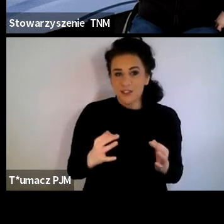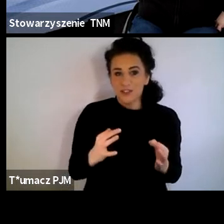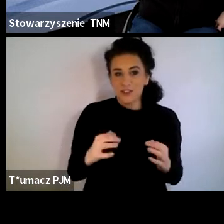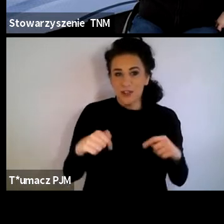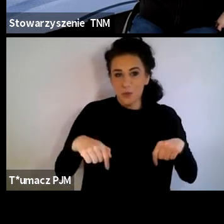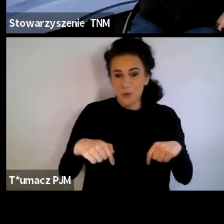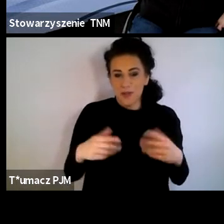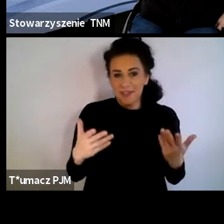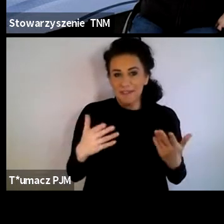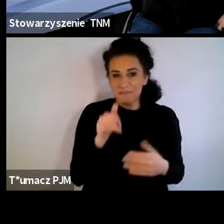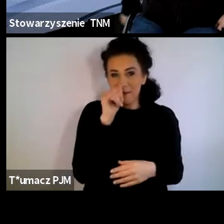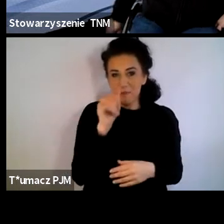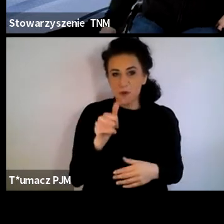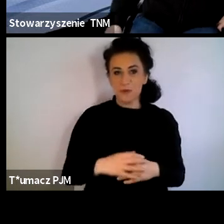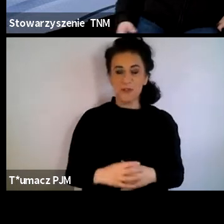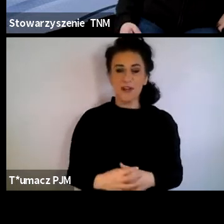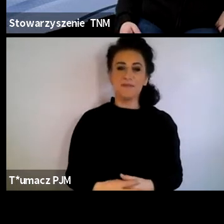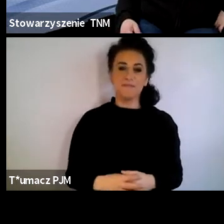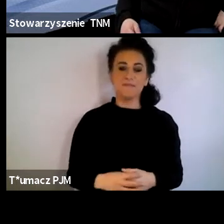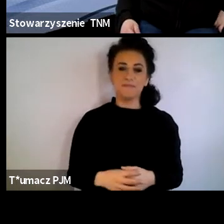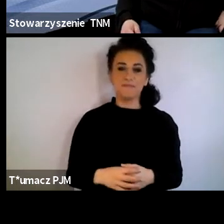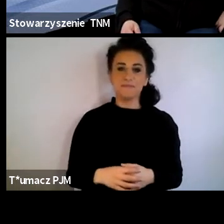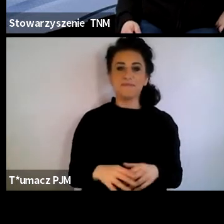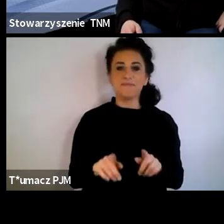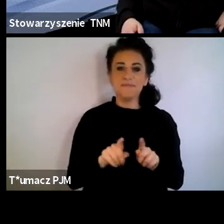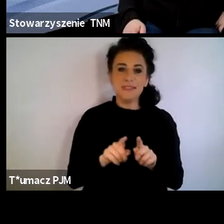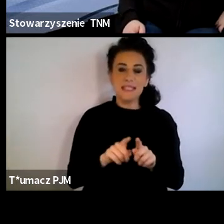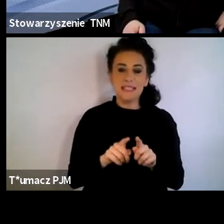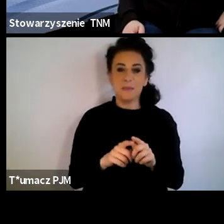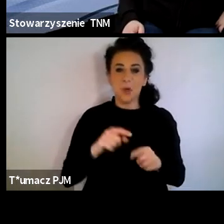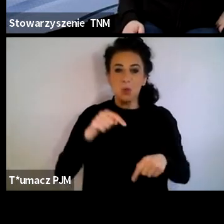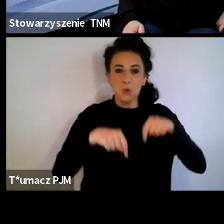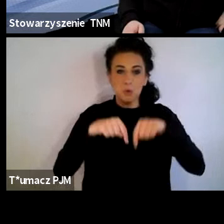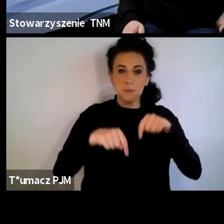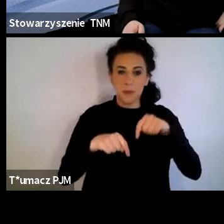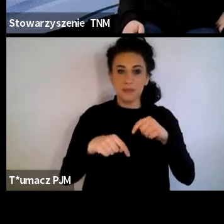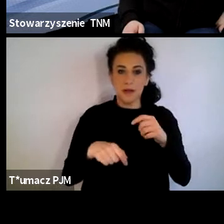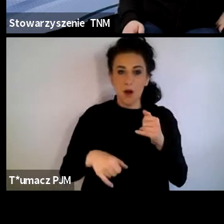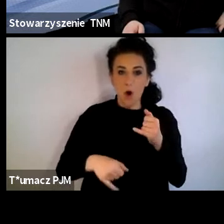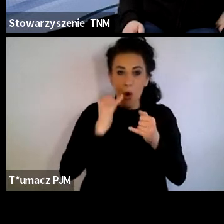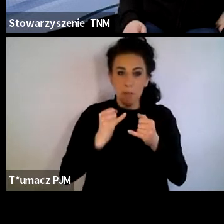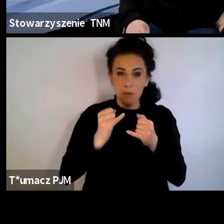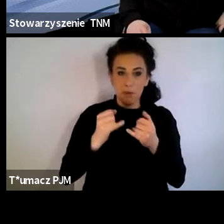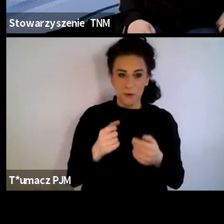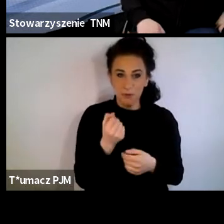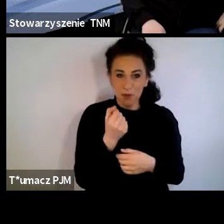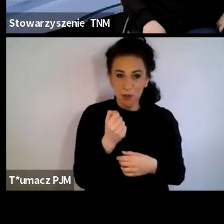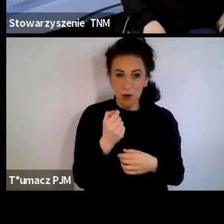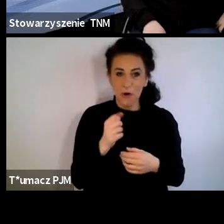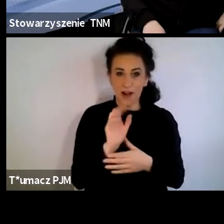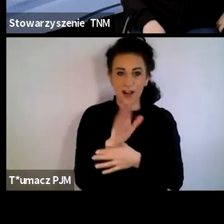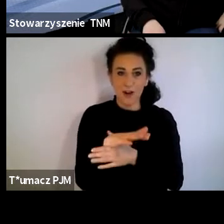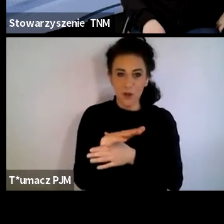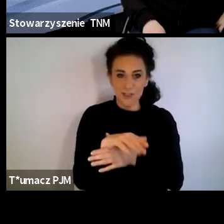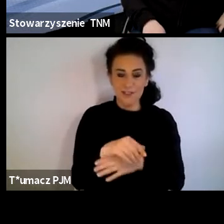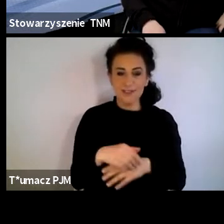sobie czasami potupać, popodszczypywać, a nawet czasami kopnąć w kostkę.